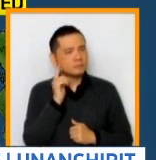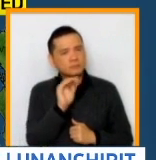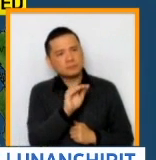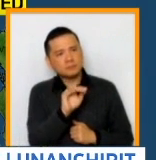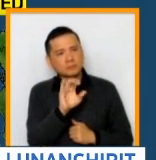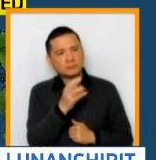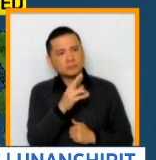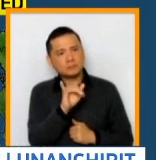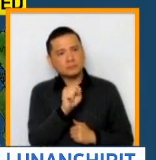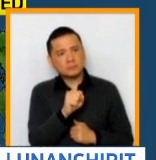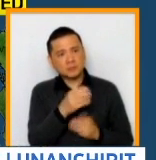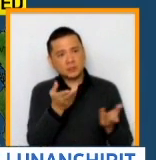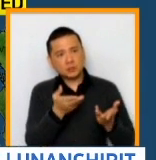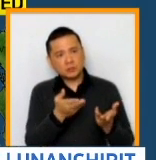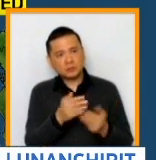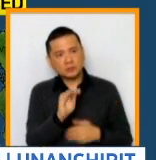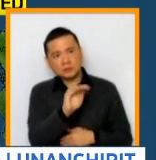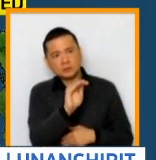Chris?